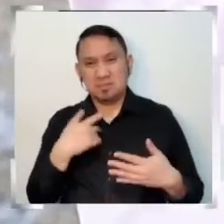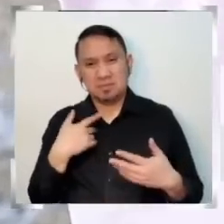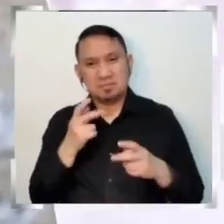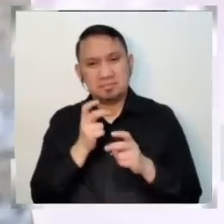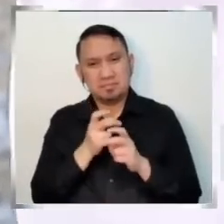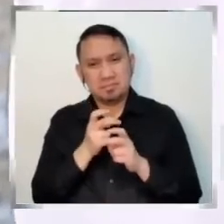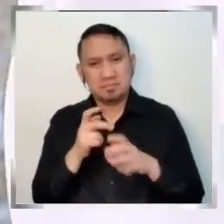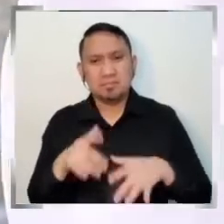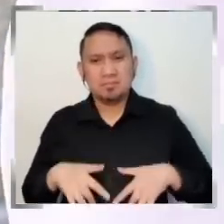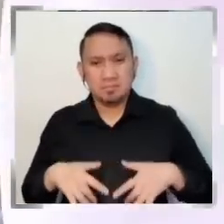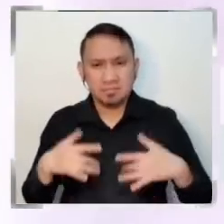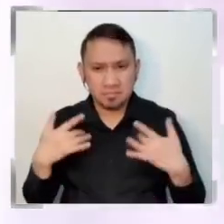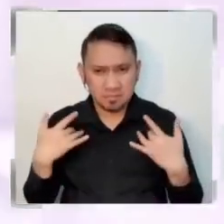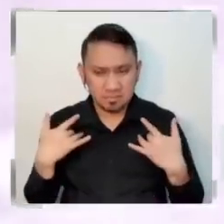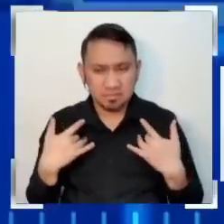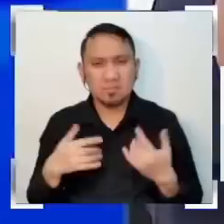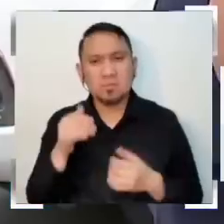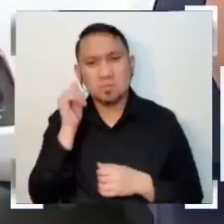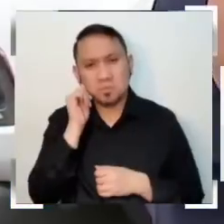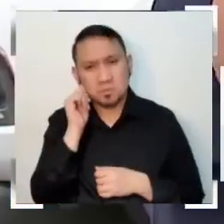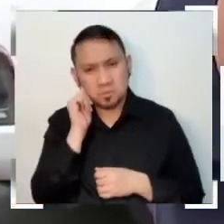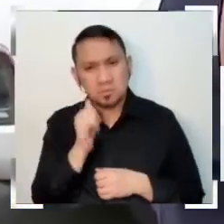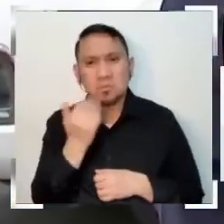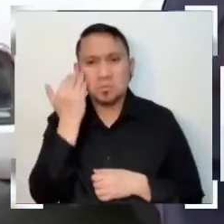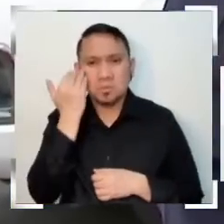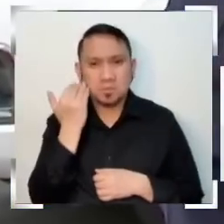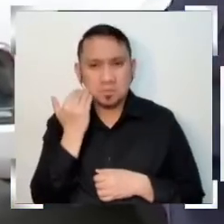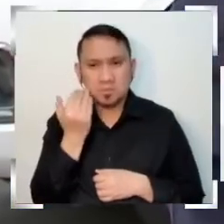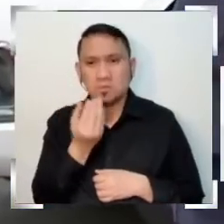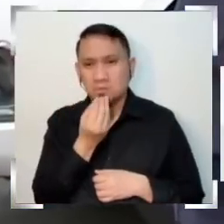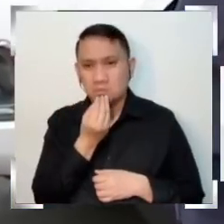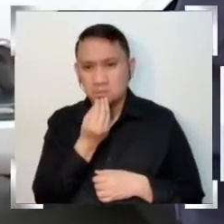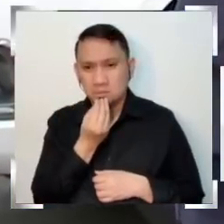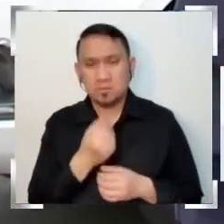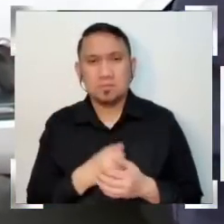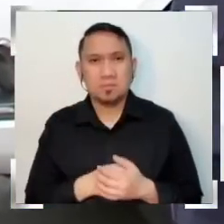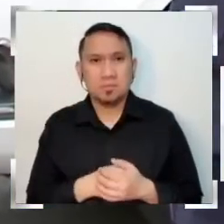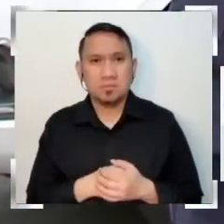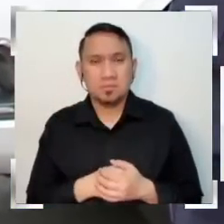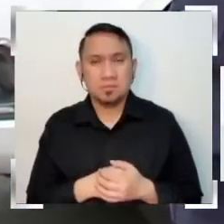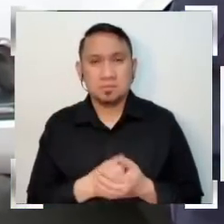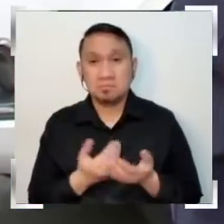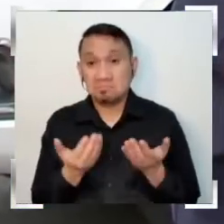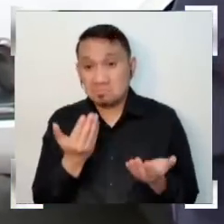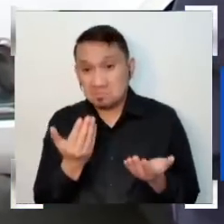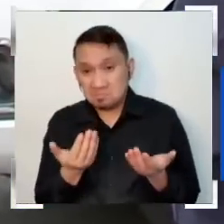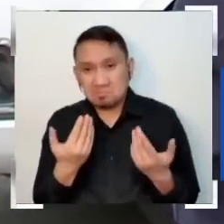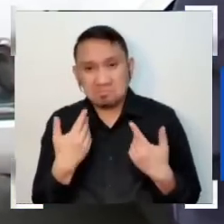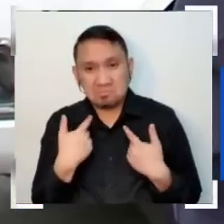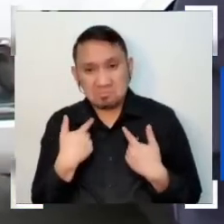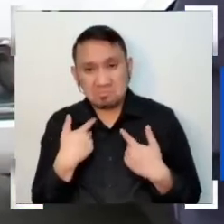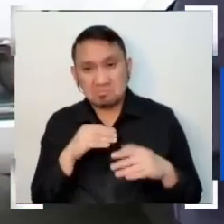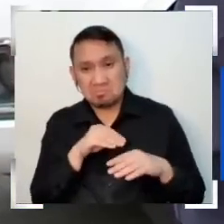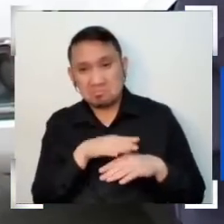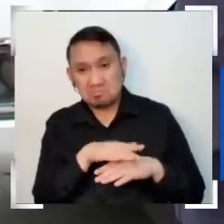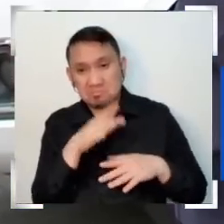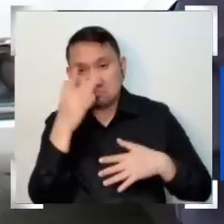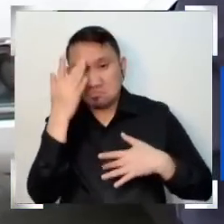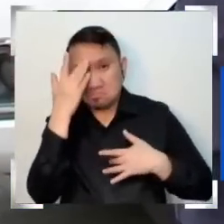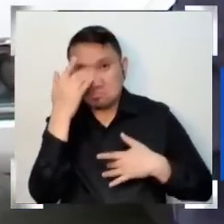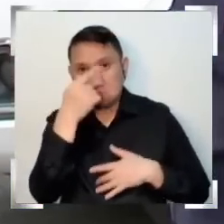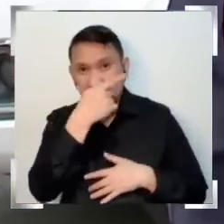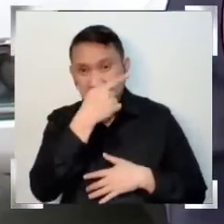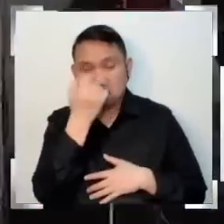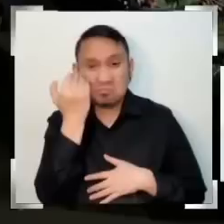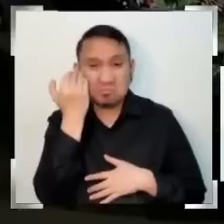madalas kulang ang kanilang pagkain. Baka po magkakaroon siya ng sakit, maging sakiting bata dahil sa kakulangan sa sustansya